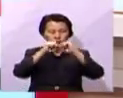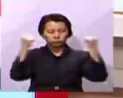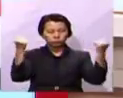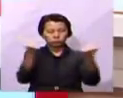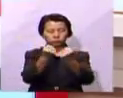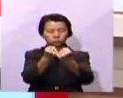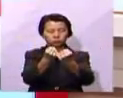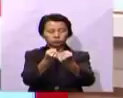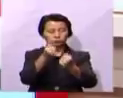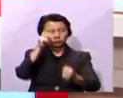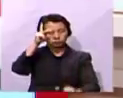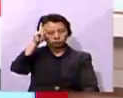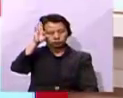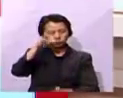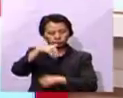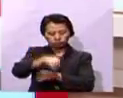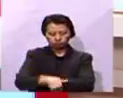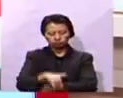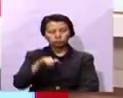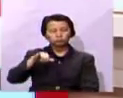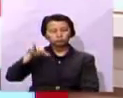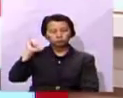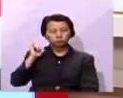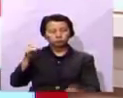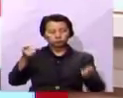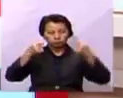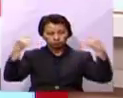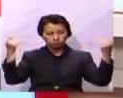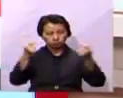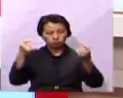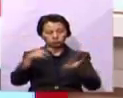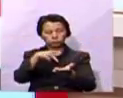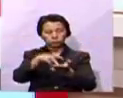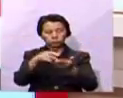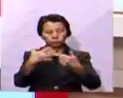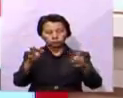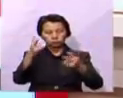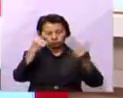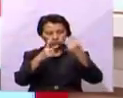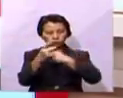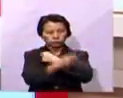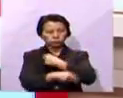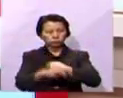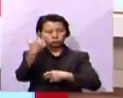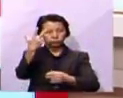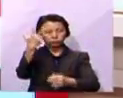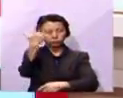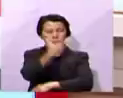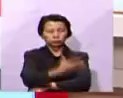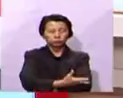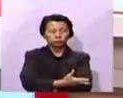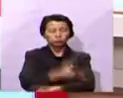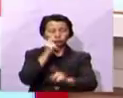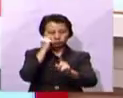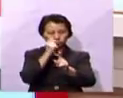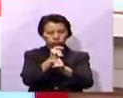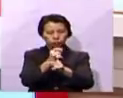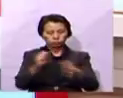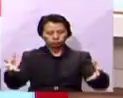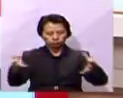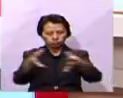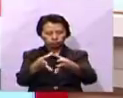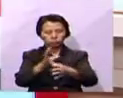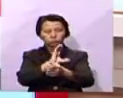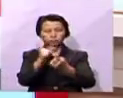Sultan Muhammad IV Kota Baru malam semalam. Festival Ancuran Pusat Penerangan Pelancongan Negeri yang berlangsung selama 3 hari itu bertujuan